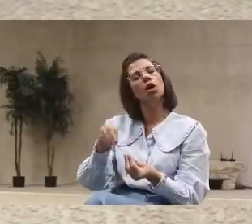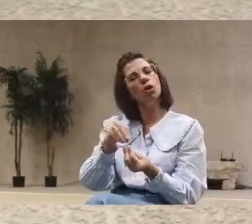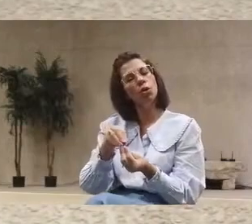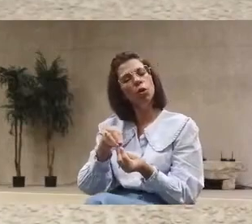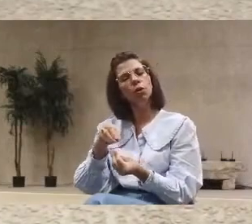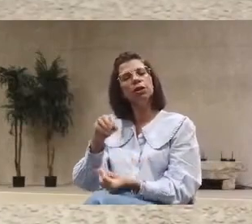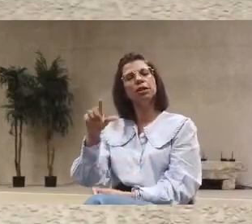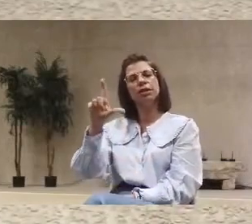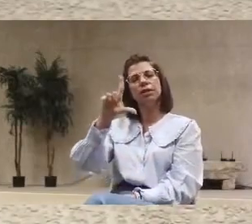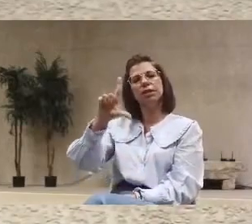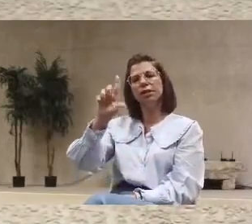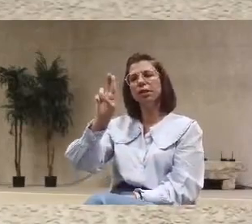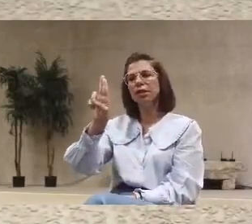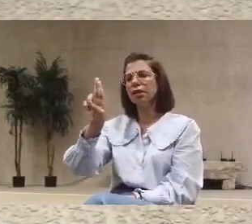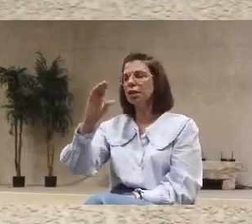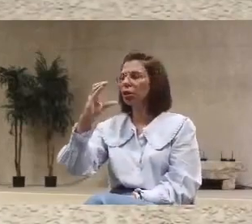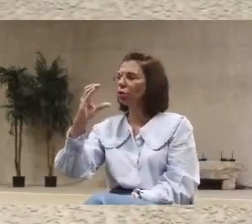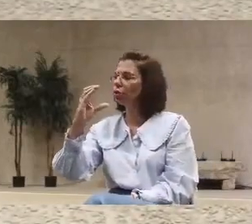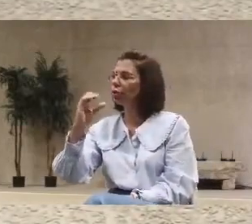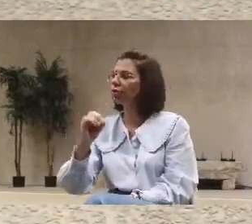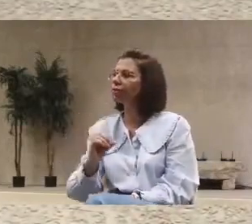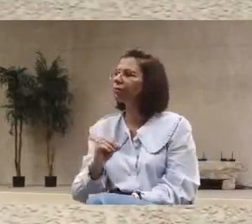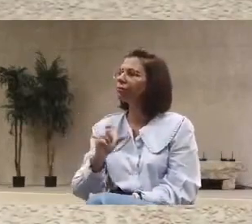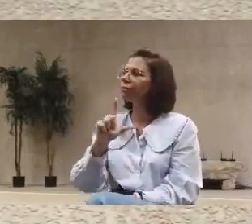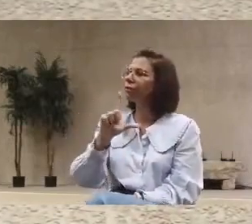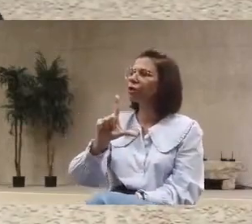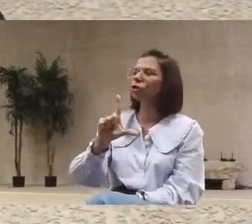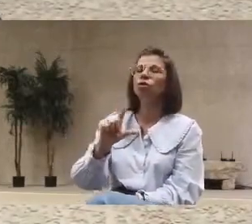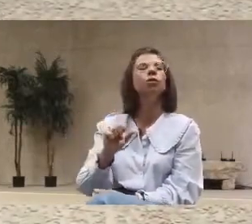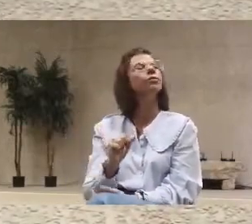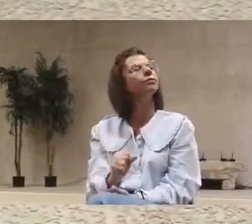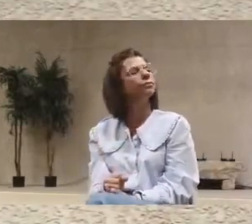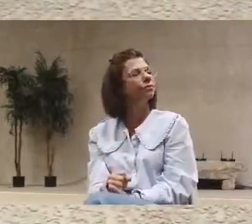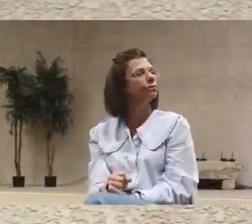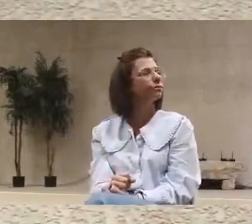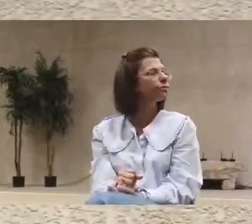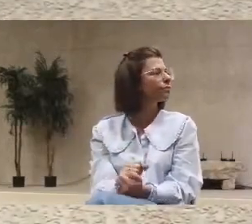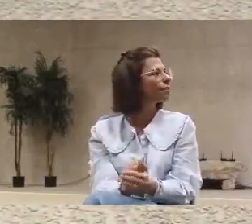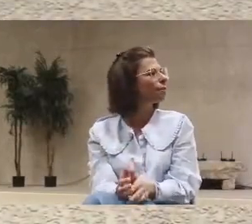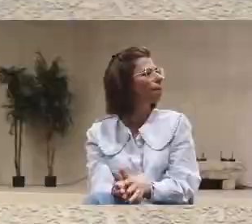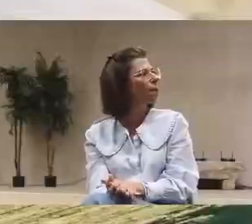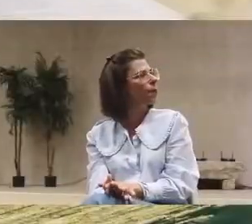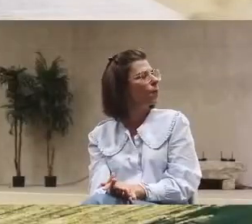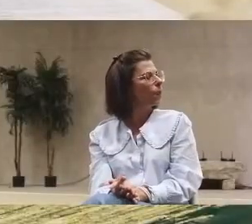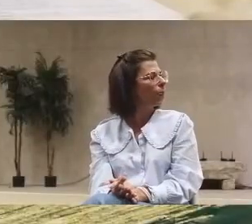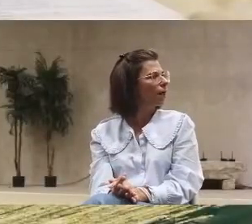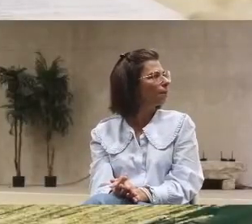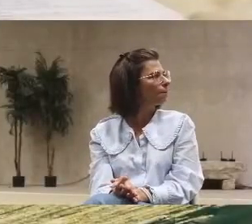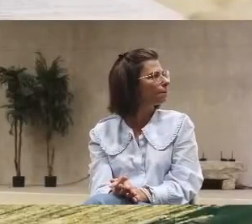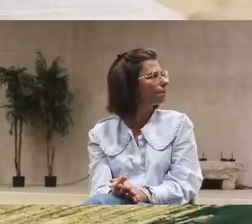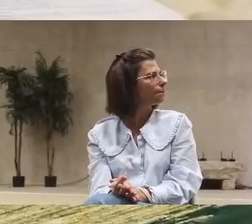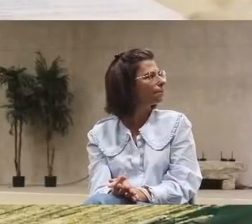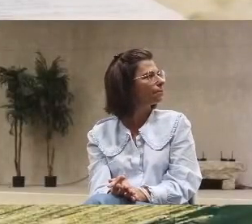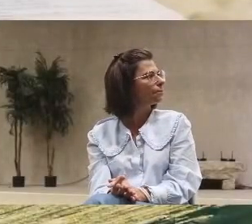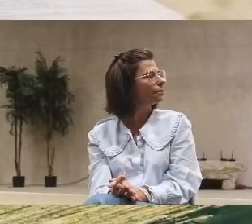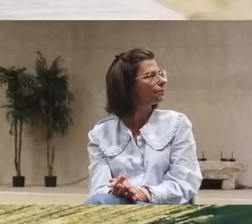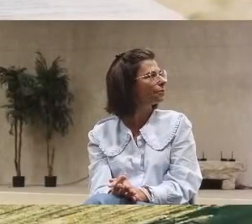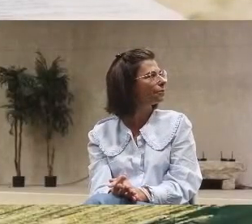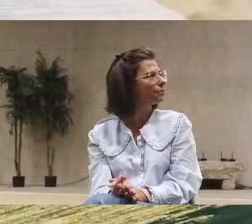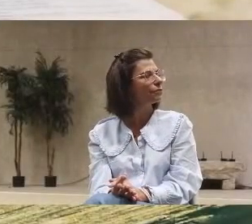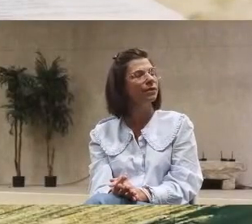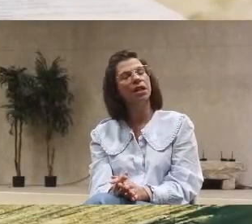9, verset 2, peut-être qu'il va s'afficher, il nous est dit que Jésus a envoyé ses disciples